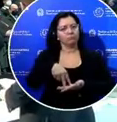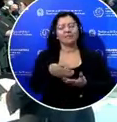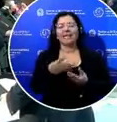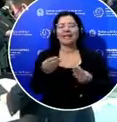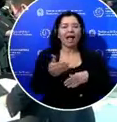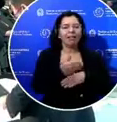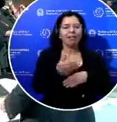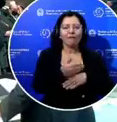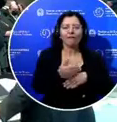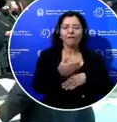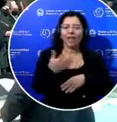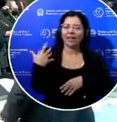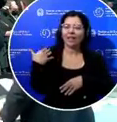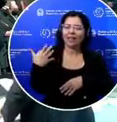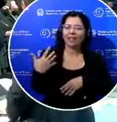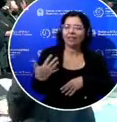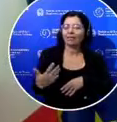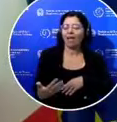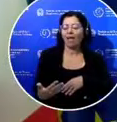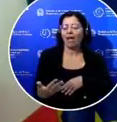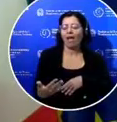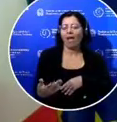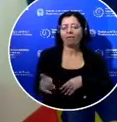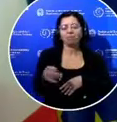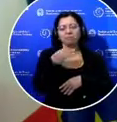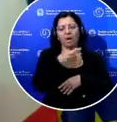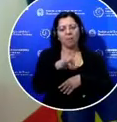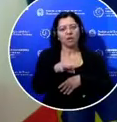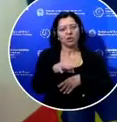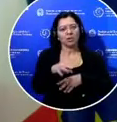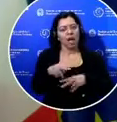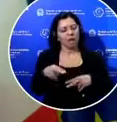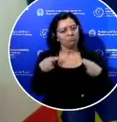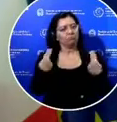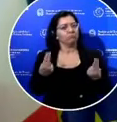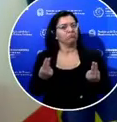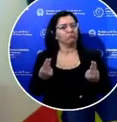ferite che ha avuto in questi anni. Una città meravigliosa,